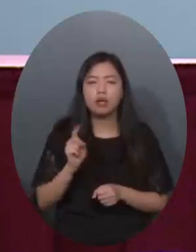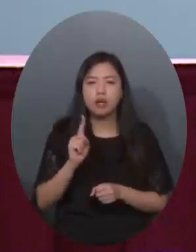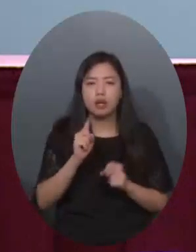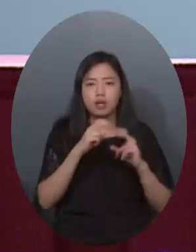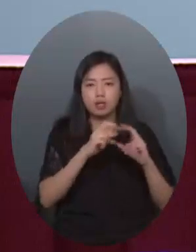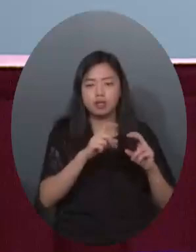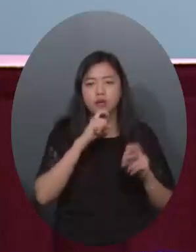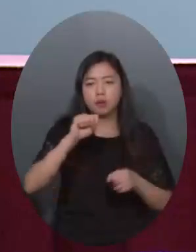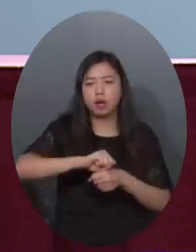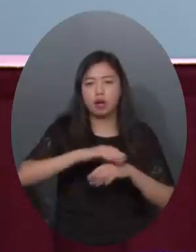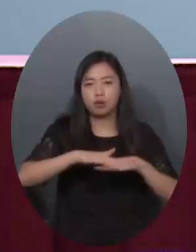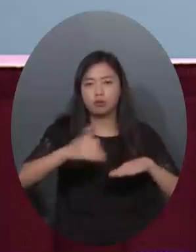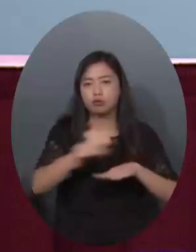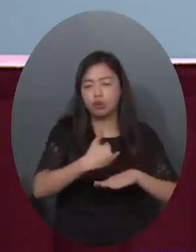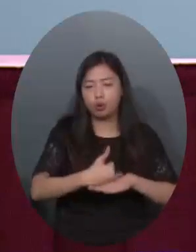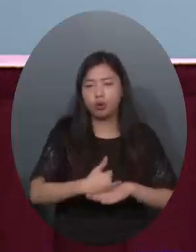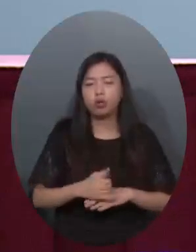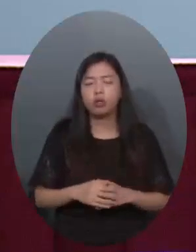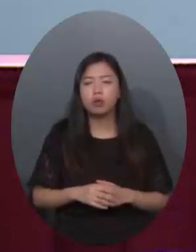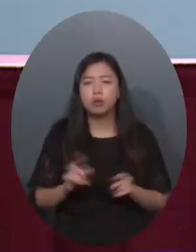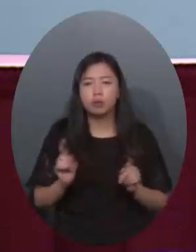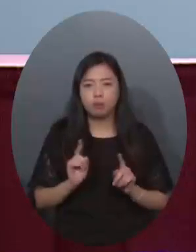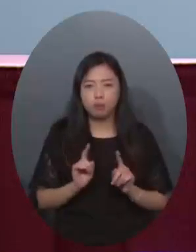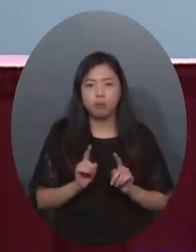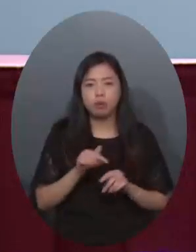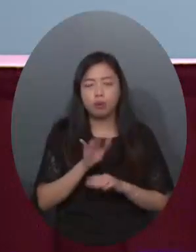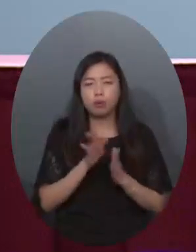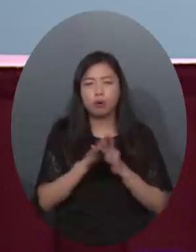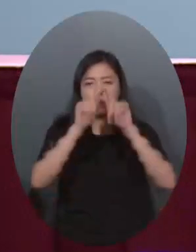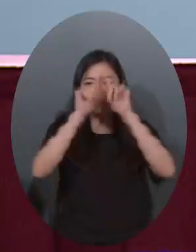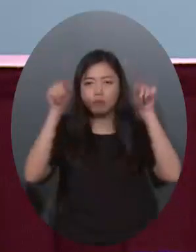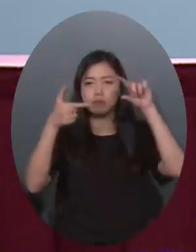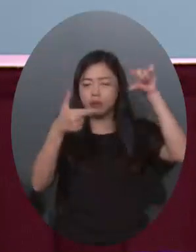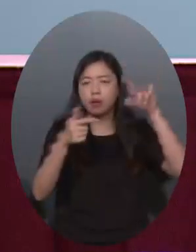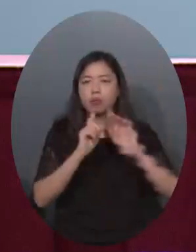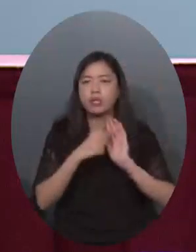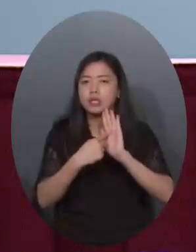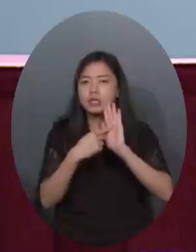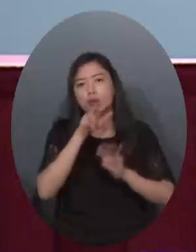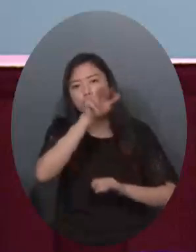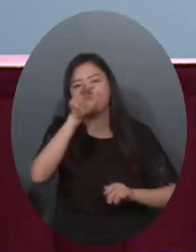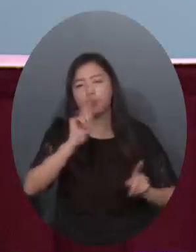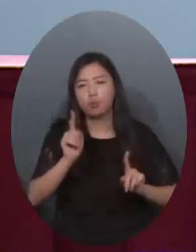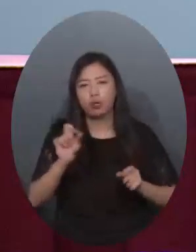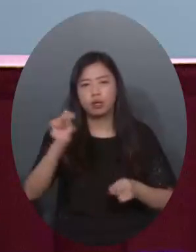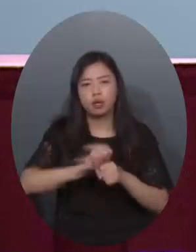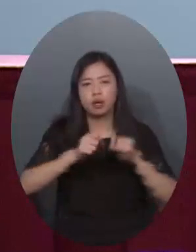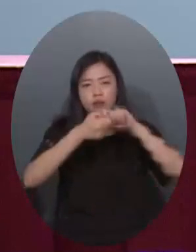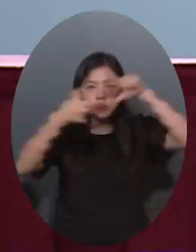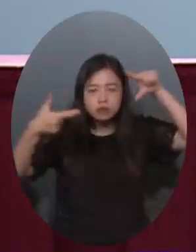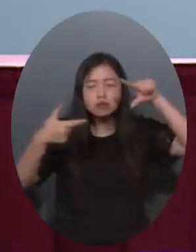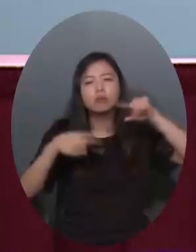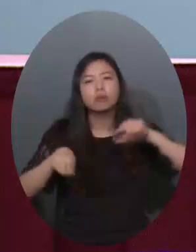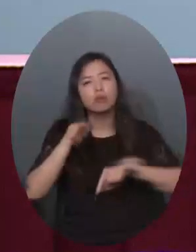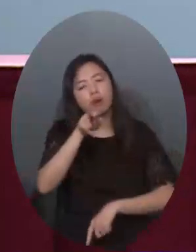站裡等，我們那些所謂路牌或者警示牌亦都是大了的，是等得容易